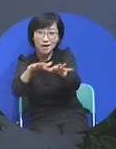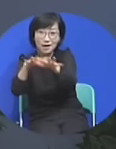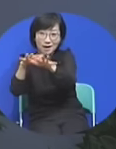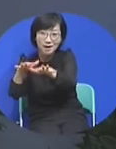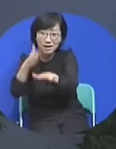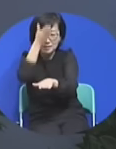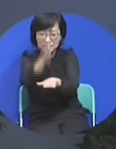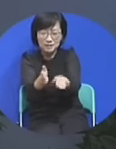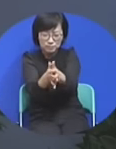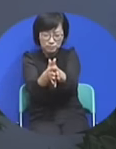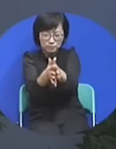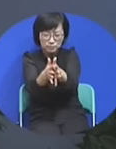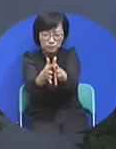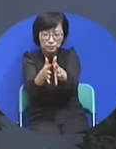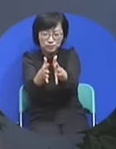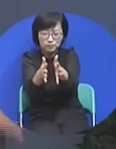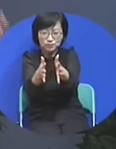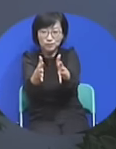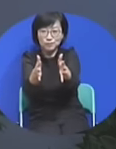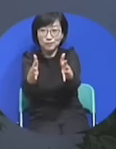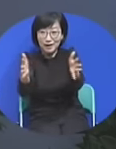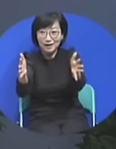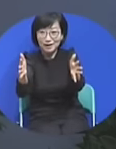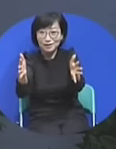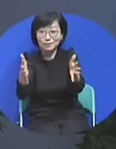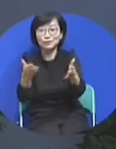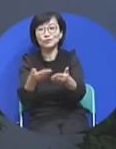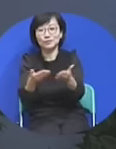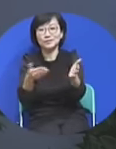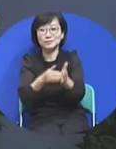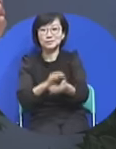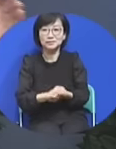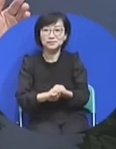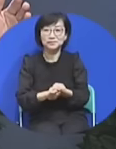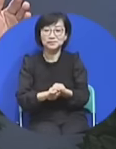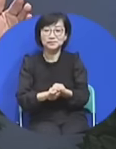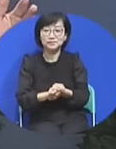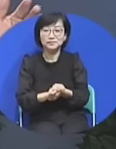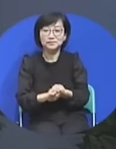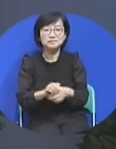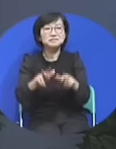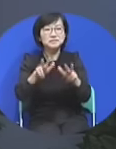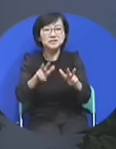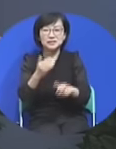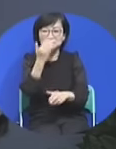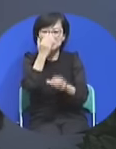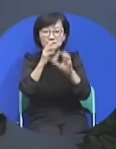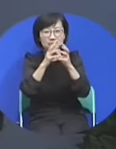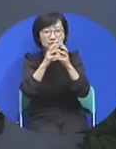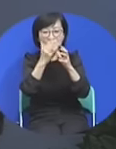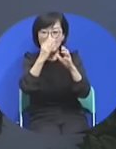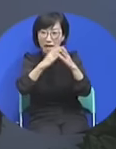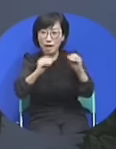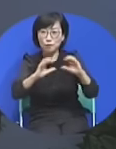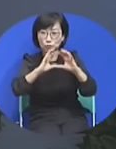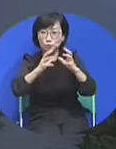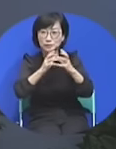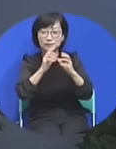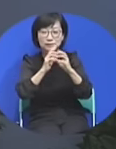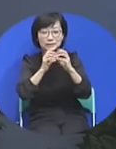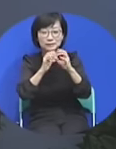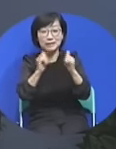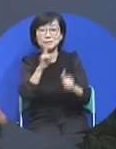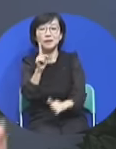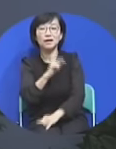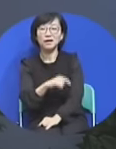예, 지금도 애굽에서 주장하고 있어요. 그것은 간혹 가다 갈라질 때가 있다네요, 그냥. And even now, a lot of Egyptians say